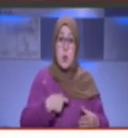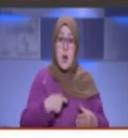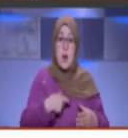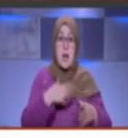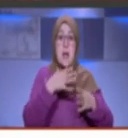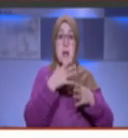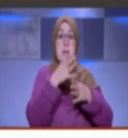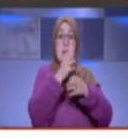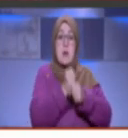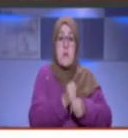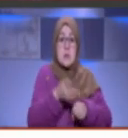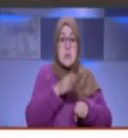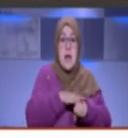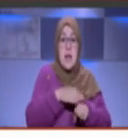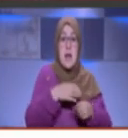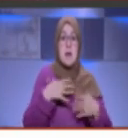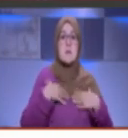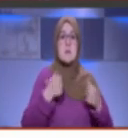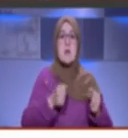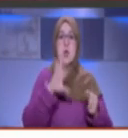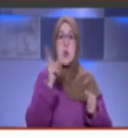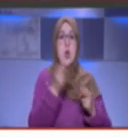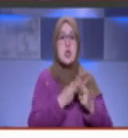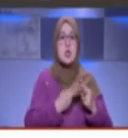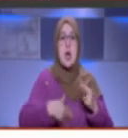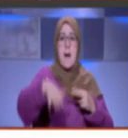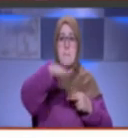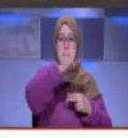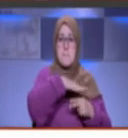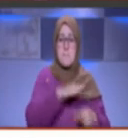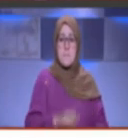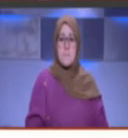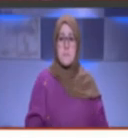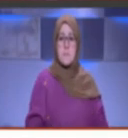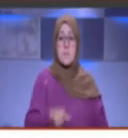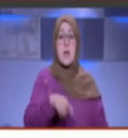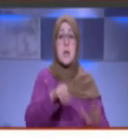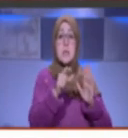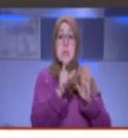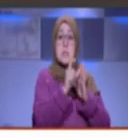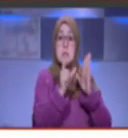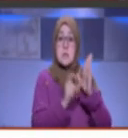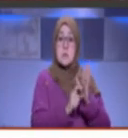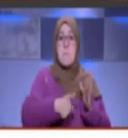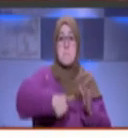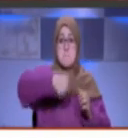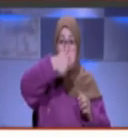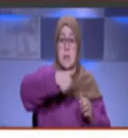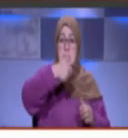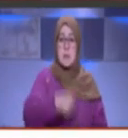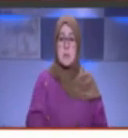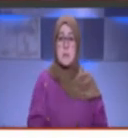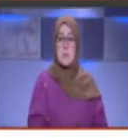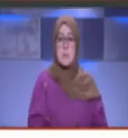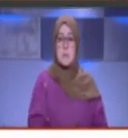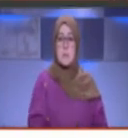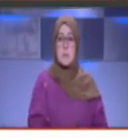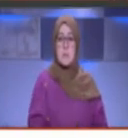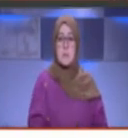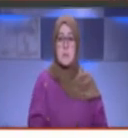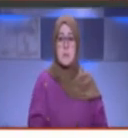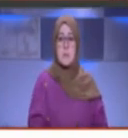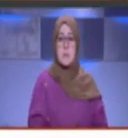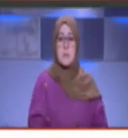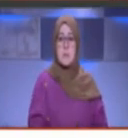نمرة اتنين، التنظيم اللي اتعمل دوت كان معمول عشان راحة المواطنين، نمرة واحد. ونمرة اتنين برضو سلامة المواطنين. جوا